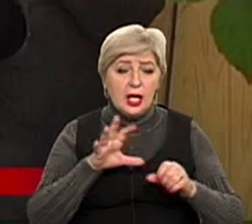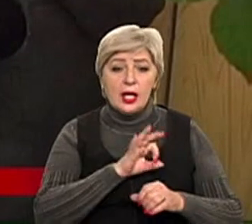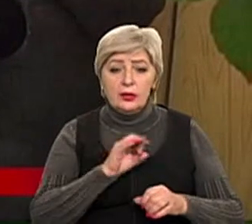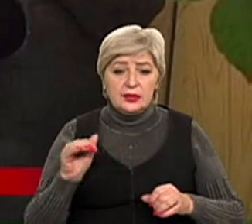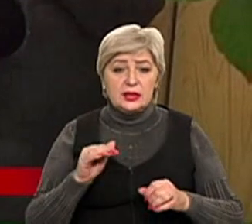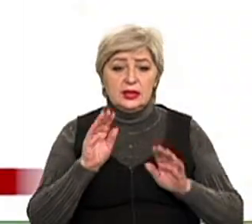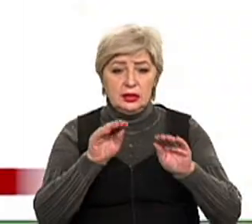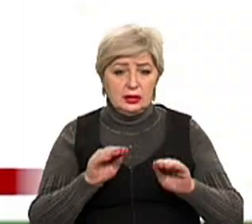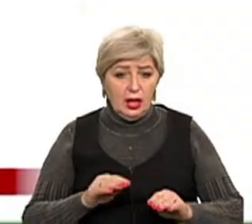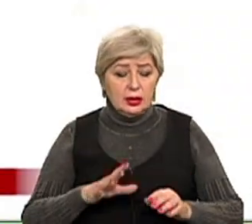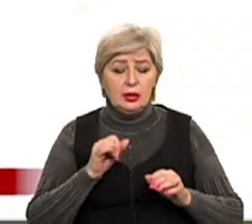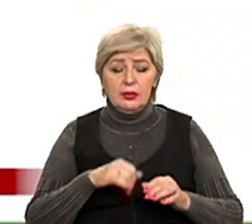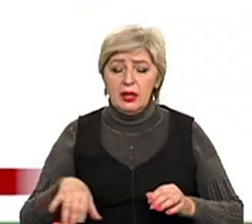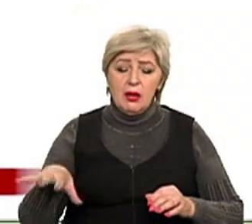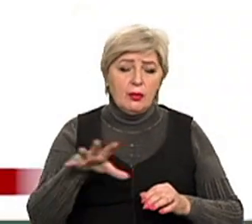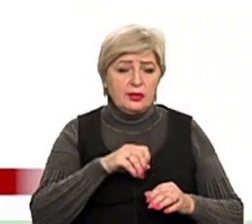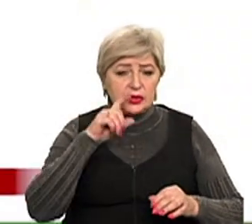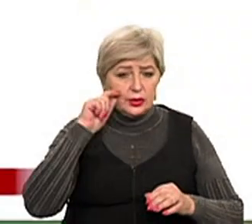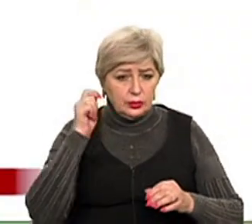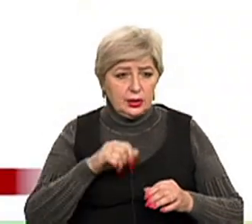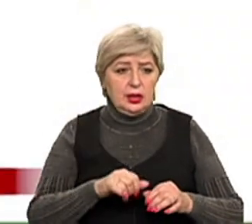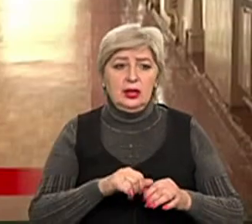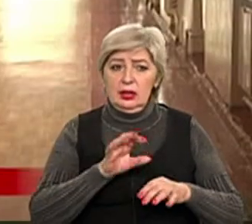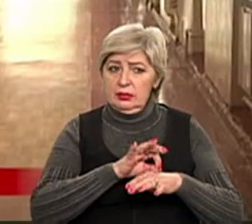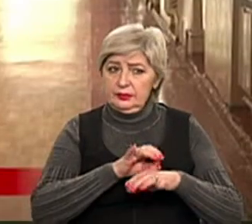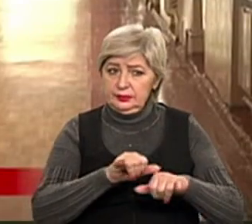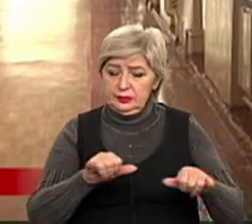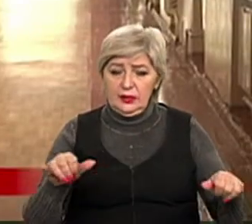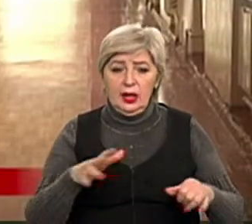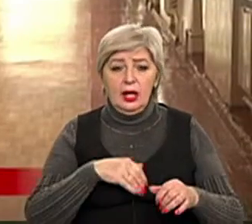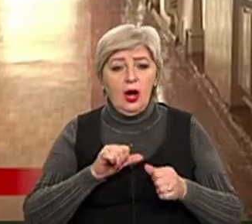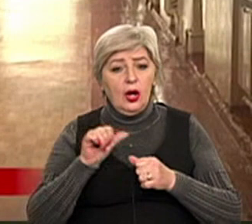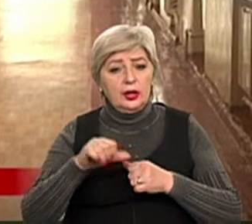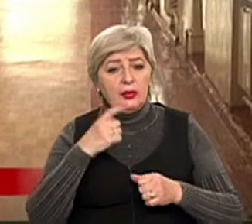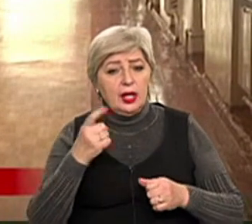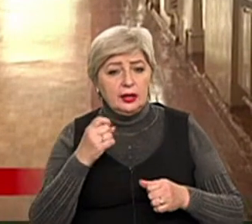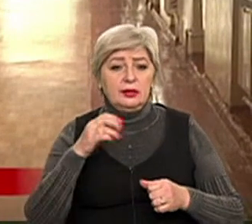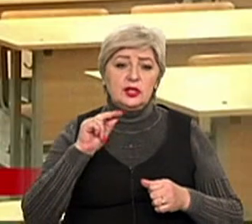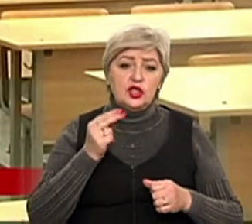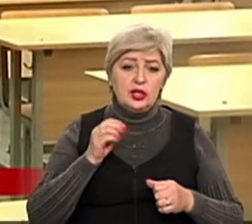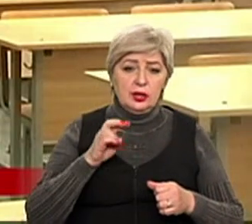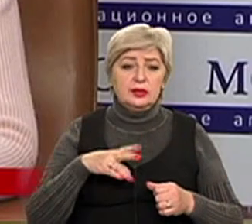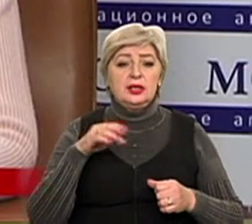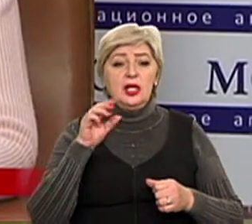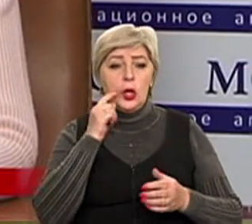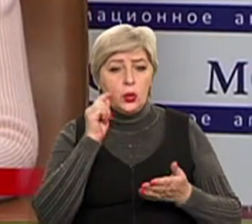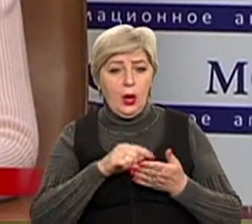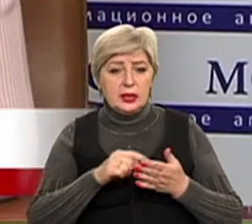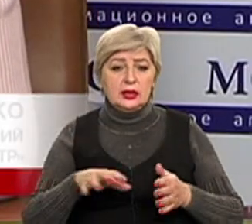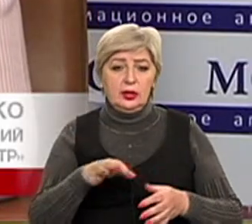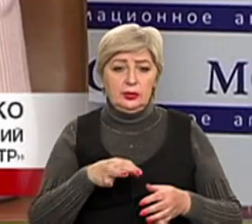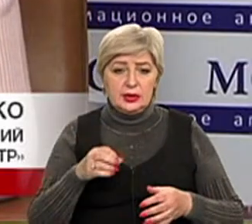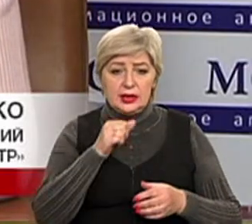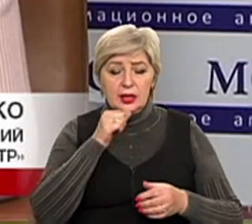даними, епідпоріг перевищений по всій Україні, окрім Харківської, Чернігівської та Луганської областей. На